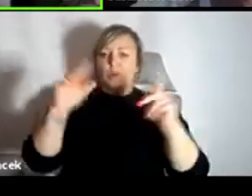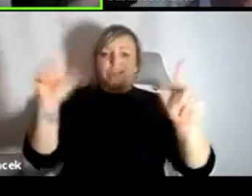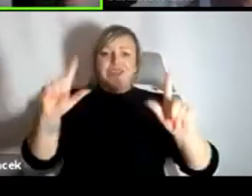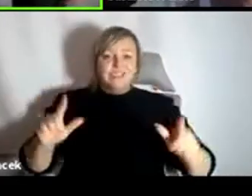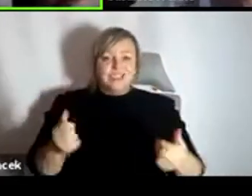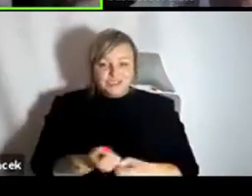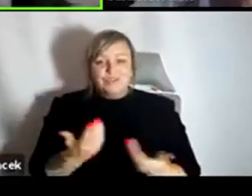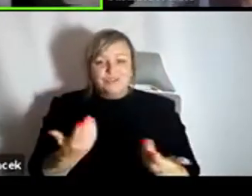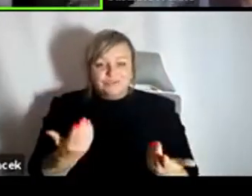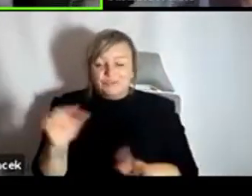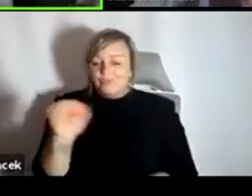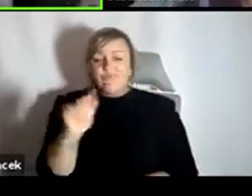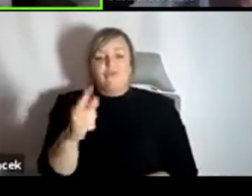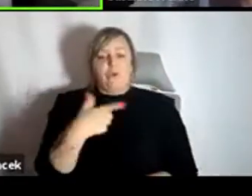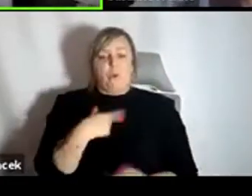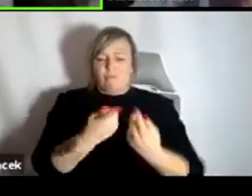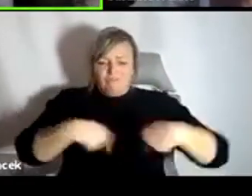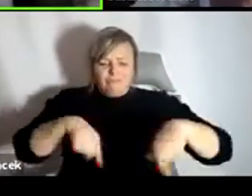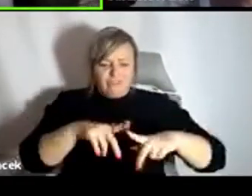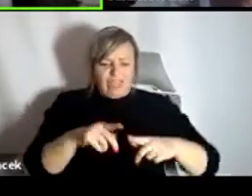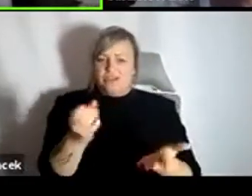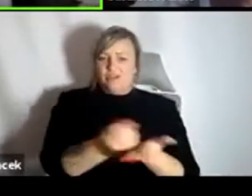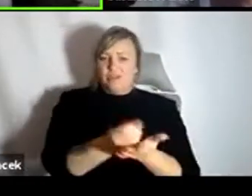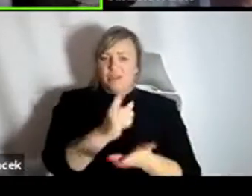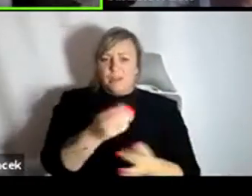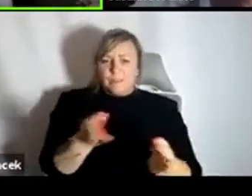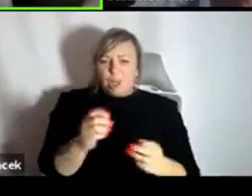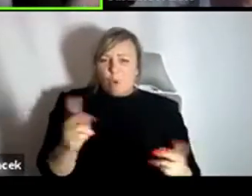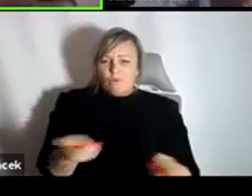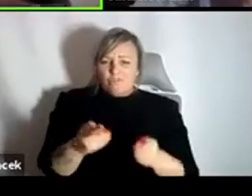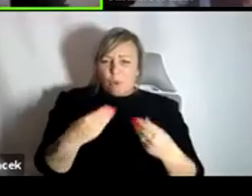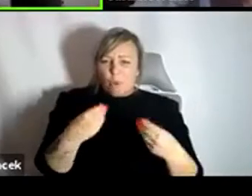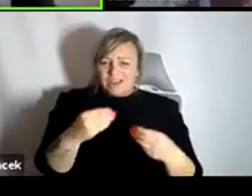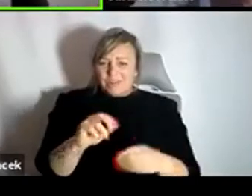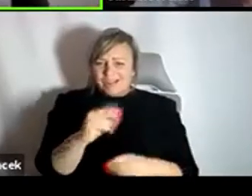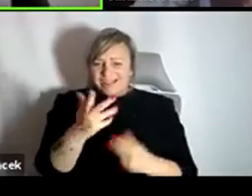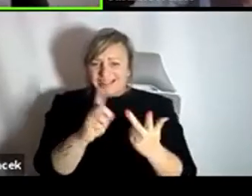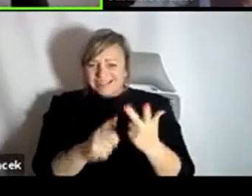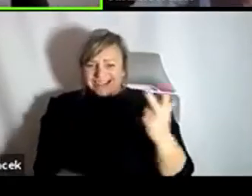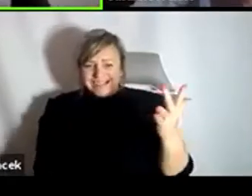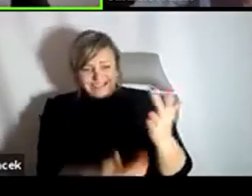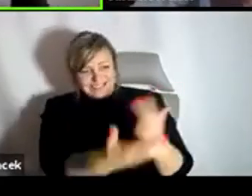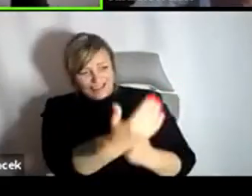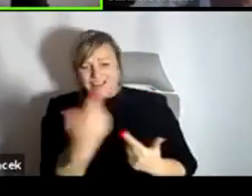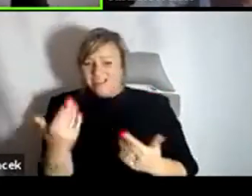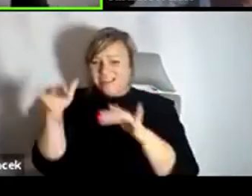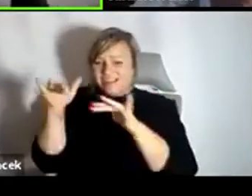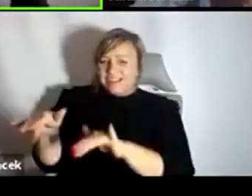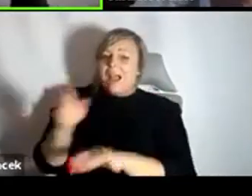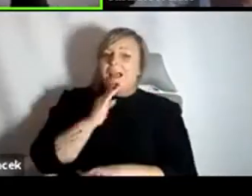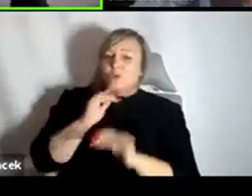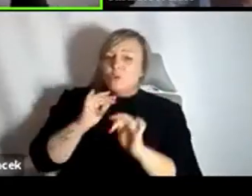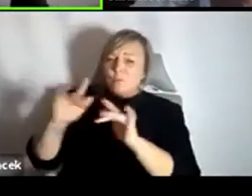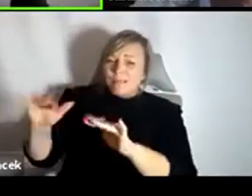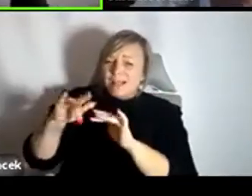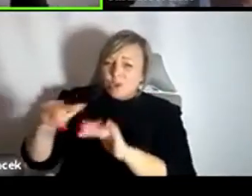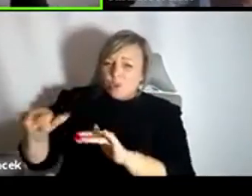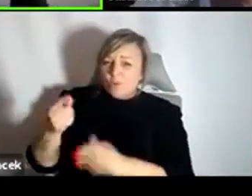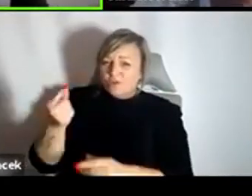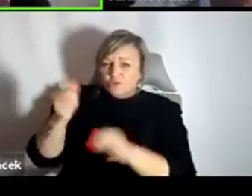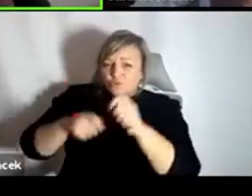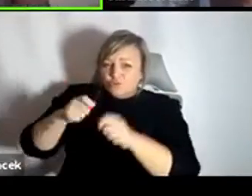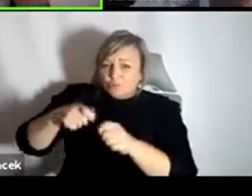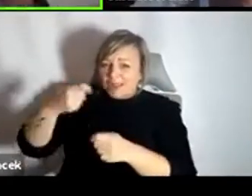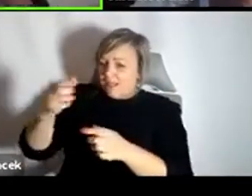da Vereinsangestellte Fördermittel von Dritten, wenn gleichzeitig irgendwie so viele Millionen und Milliarden in Spielergehälter fließen, ne?